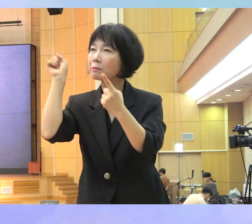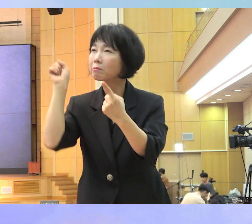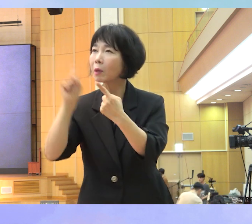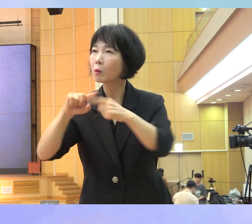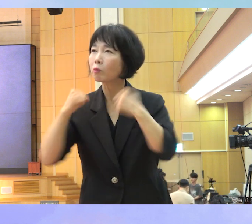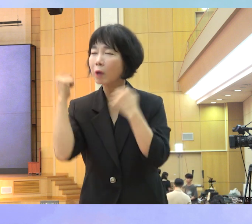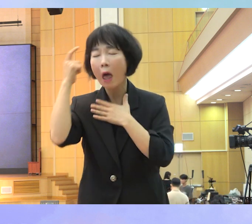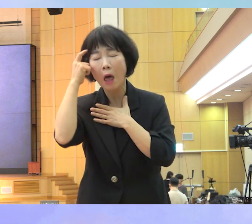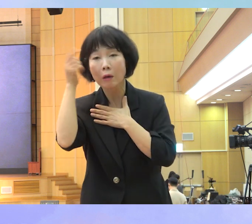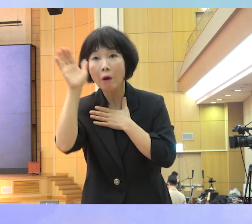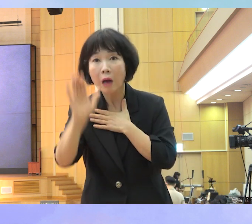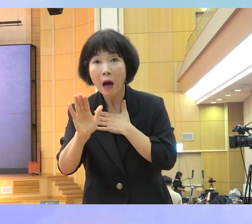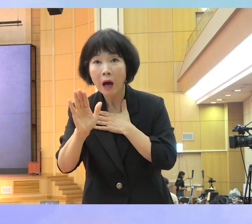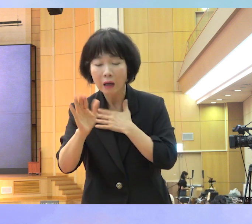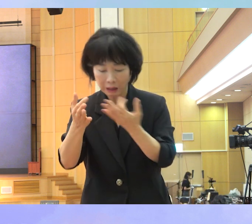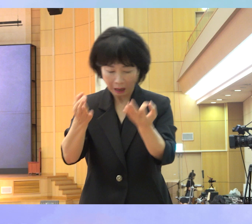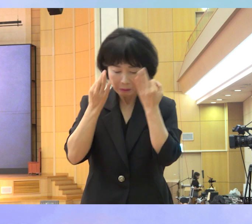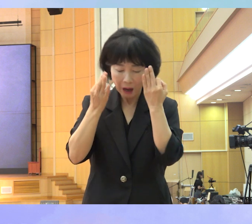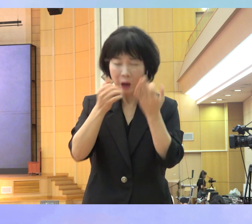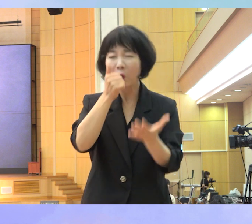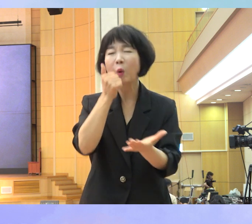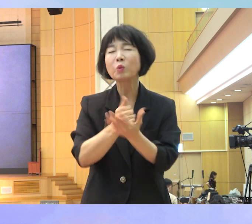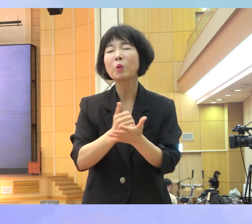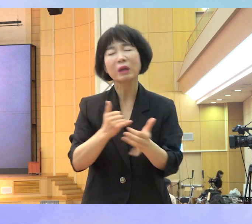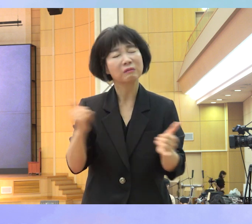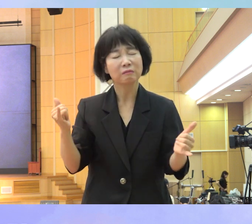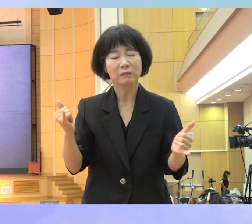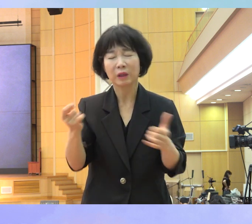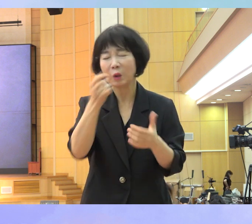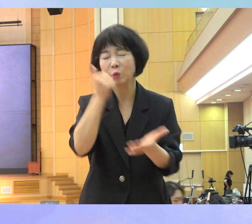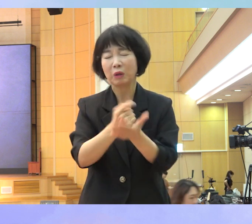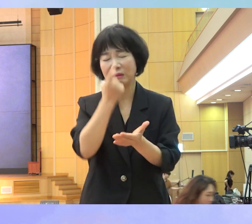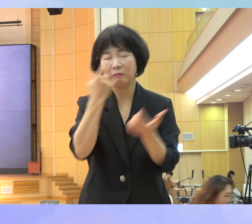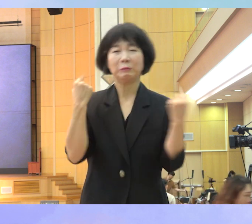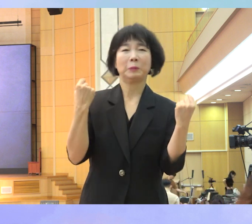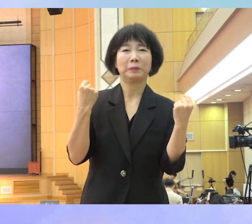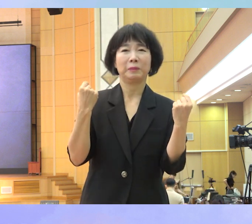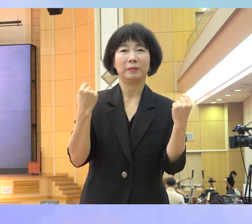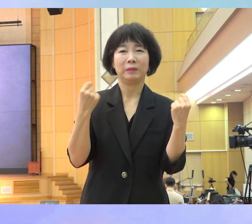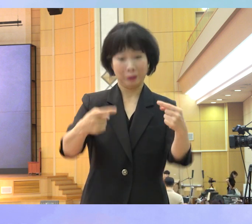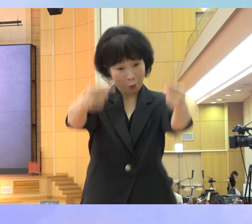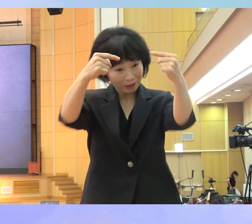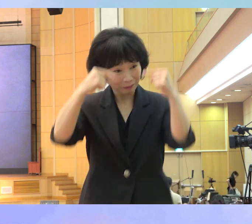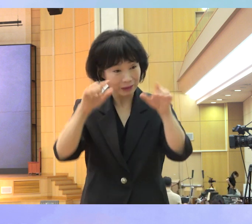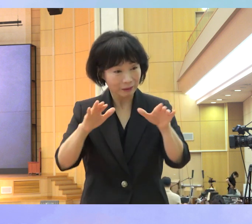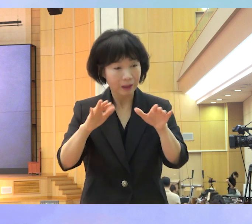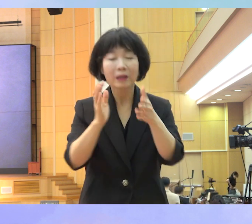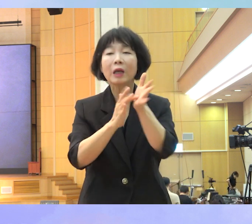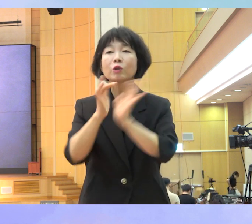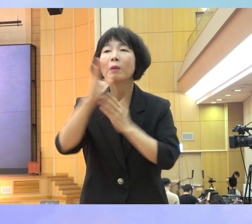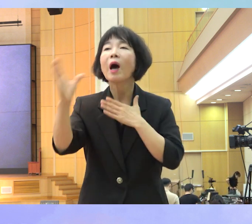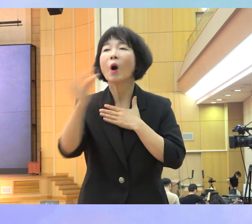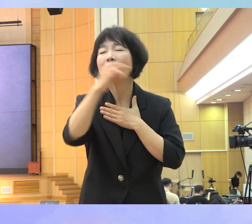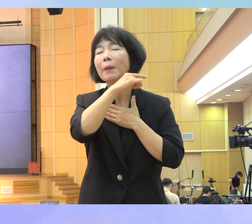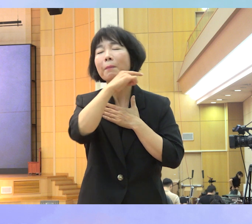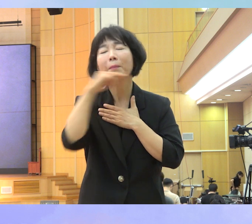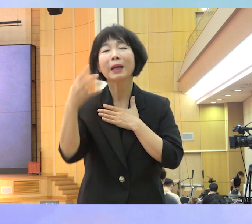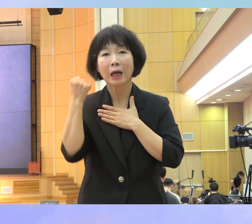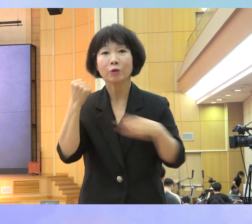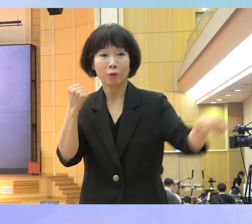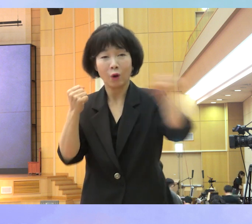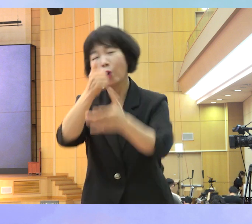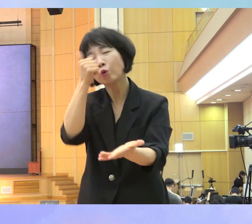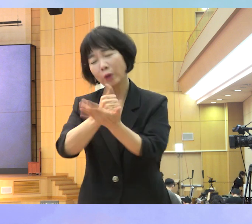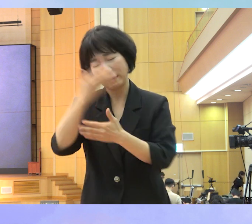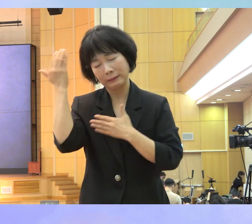하면서도 이 시간 죄인된 몸으로 아버지 앞에 고개 숙여 싸우니 주님의 그 거룩한 보혈피로